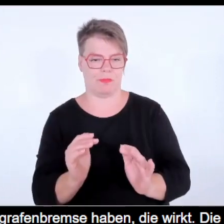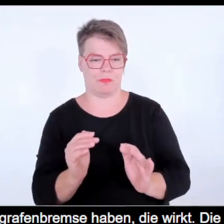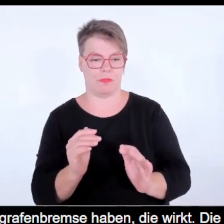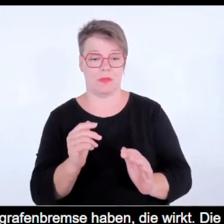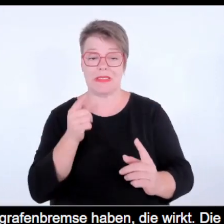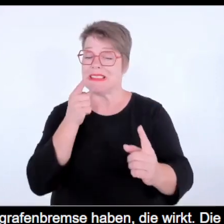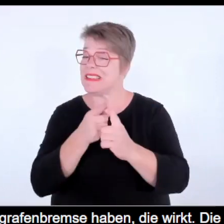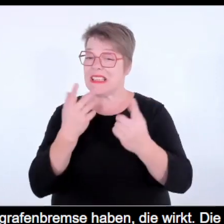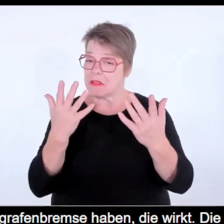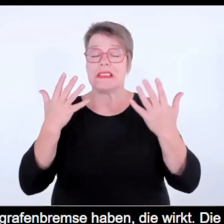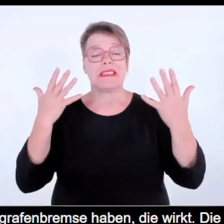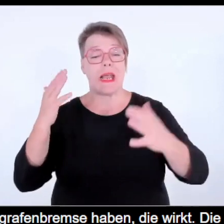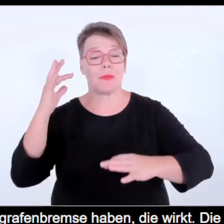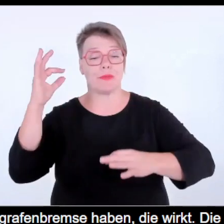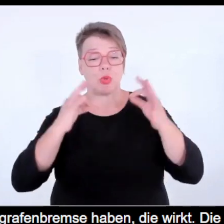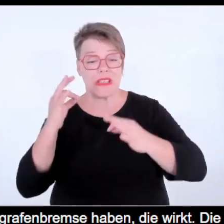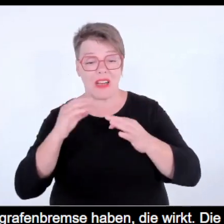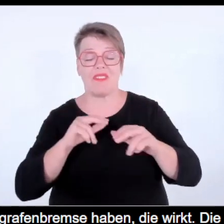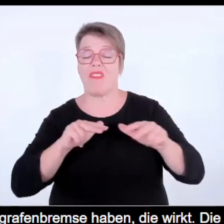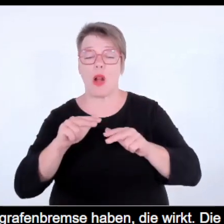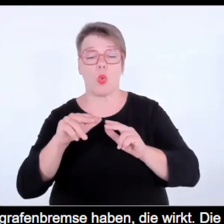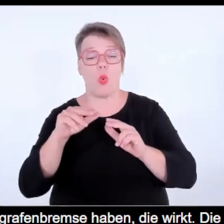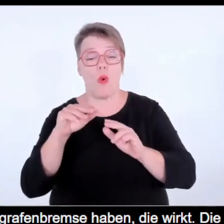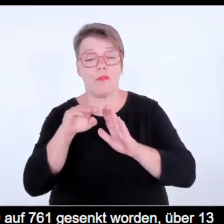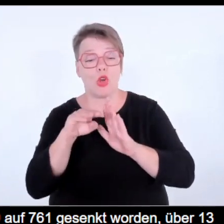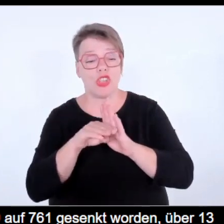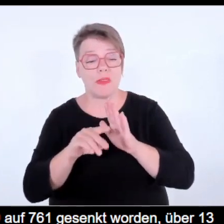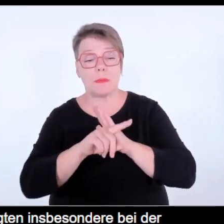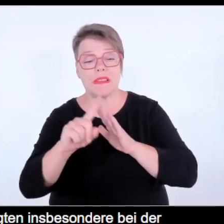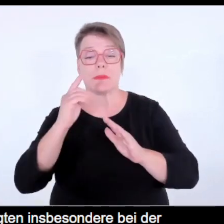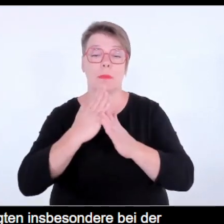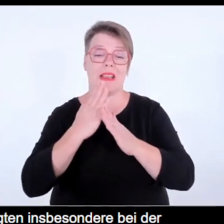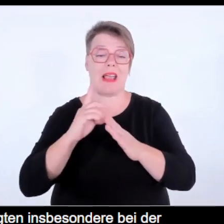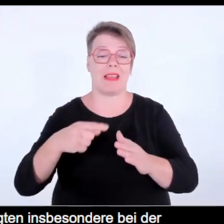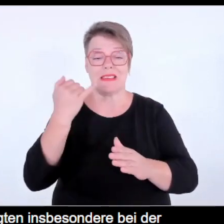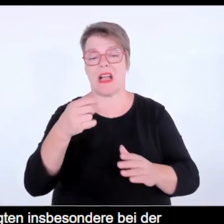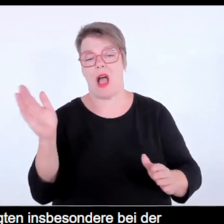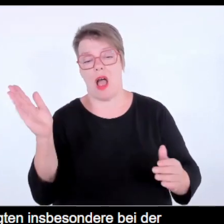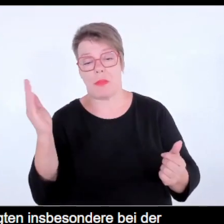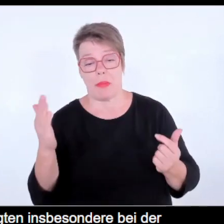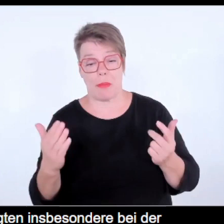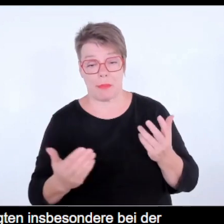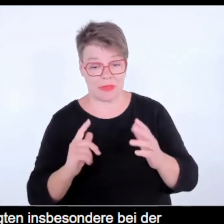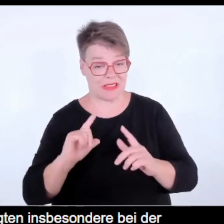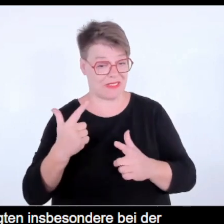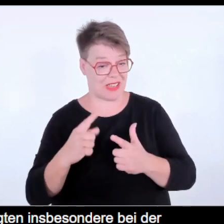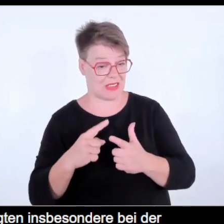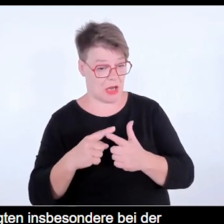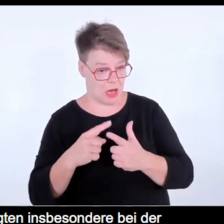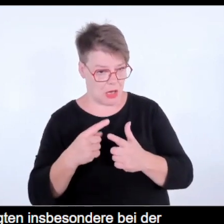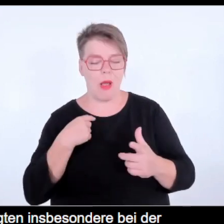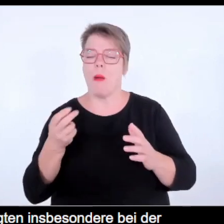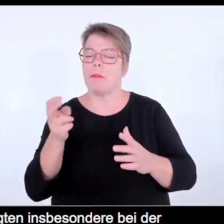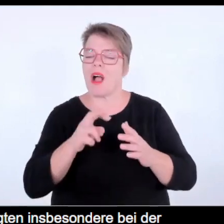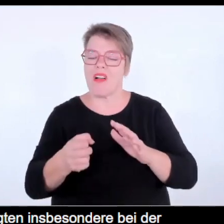Gesetze, insbesondere auch Belastungen, gelten maximal fünf Jahre. Das heißt, neue Gesetze gibt es künftig